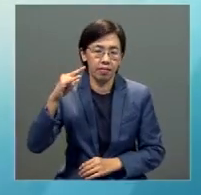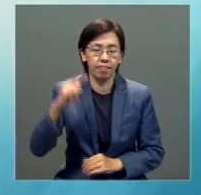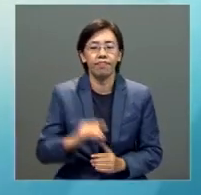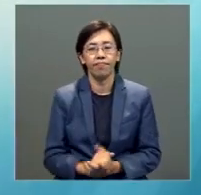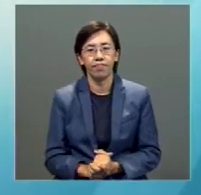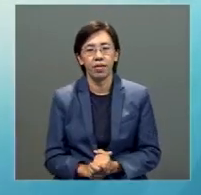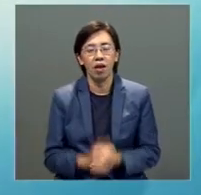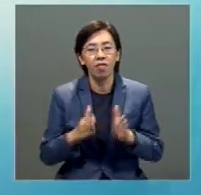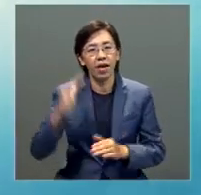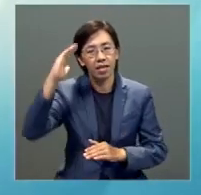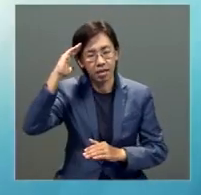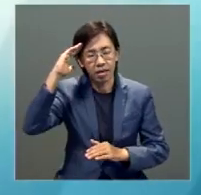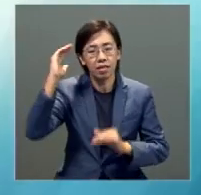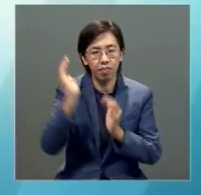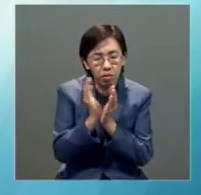การเดินทางฝ่ายมั่นคงเราด้วยที่ต้องเตรียมสถานที่ที่จากการตัวของรัฐหรือสเต็กโคนันทีให้ดูนะครับ